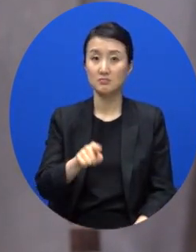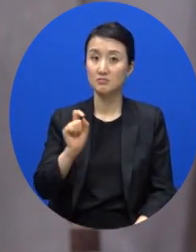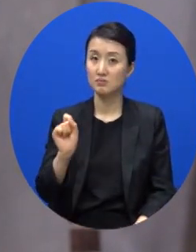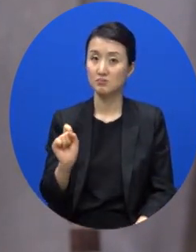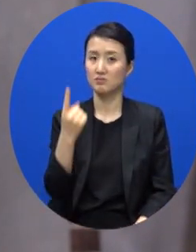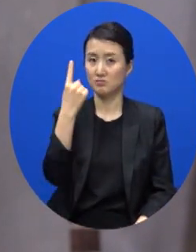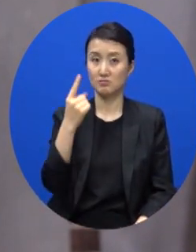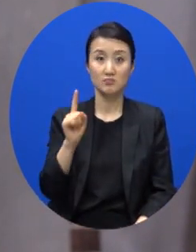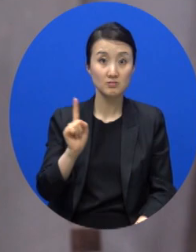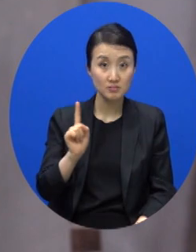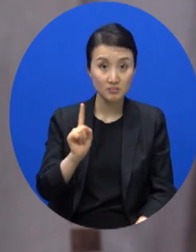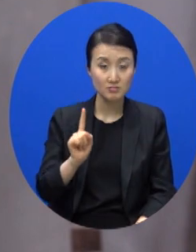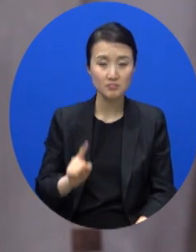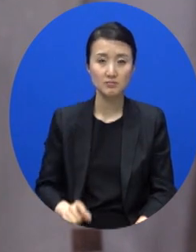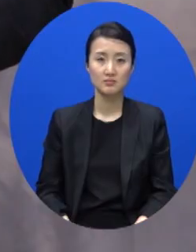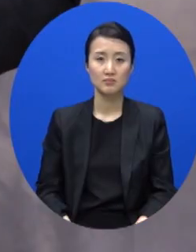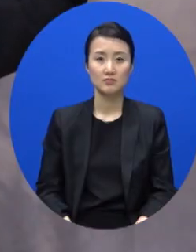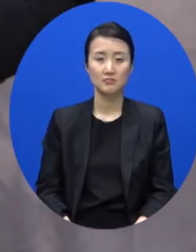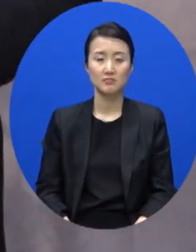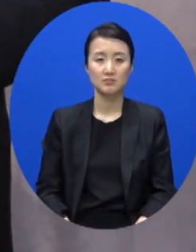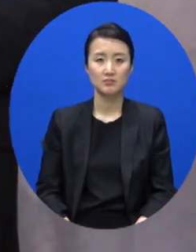있었습니다.